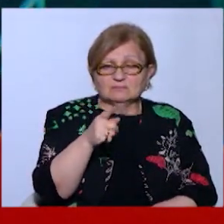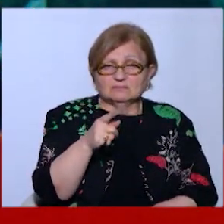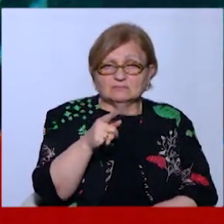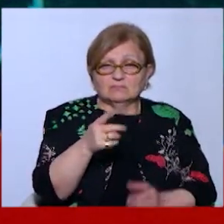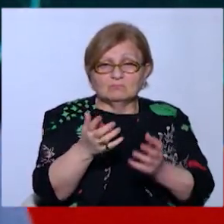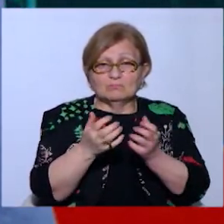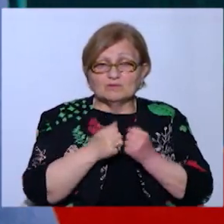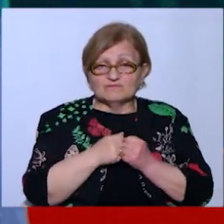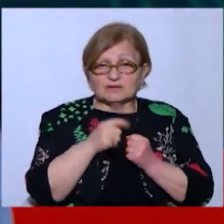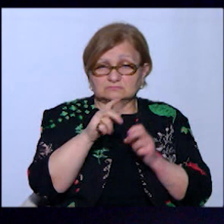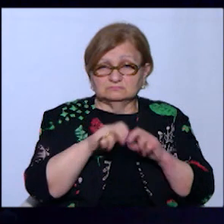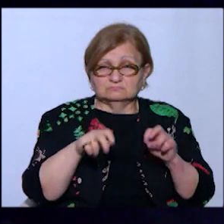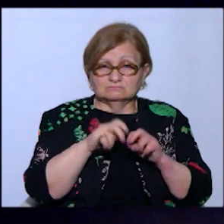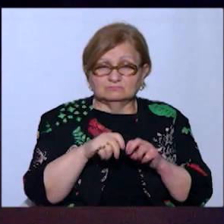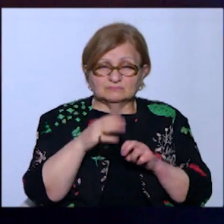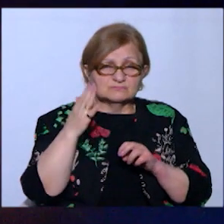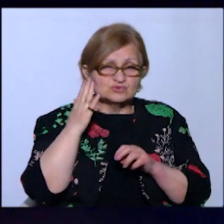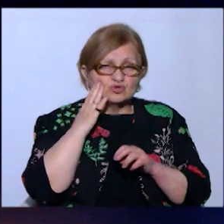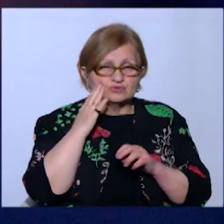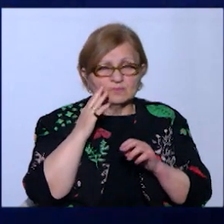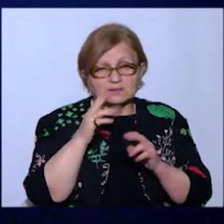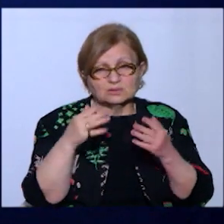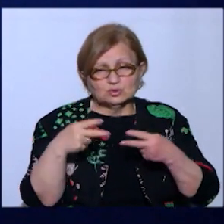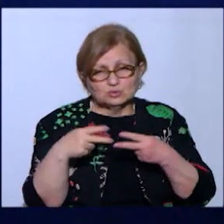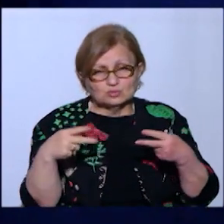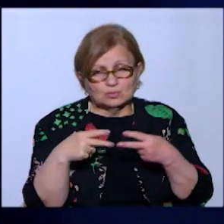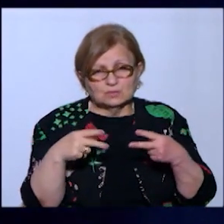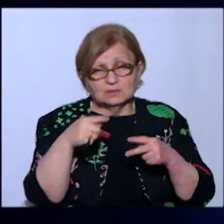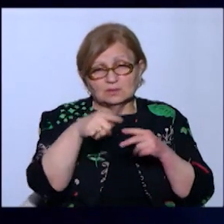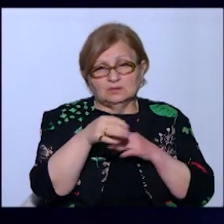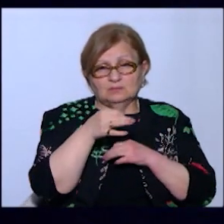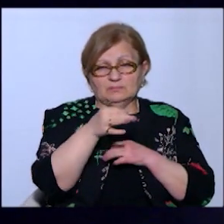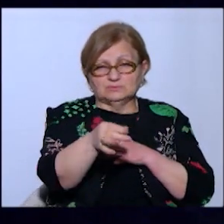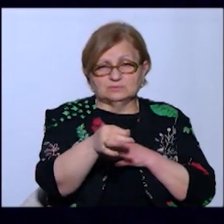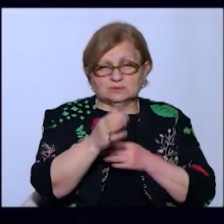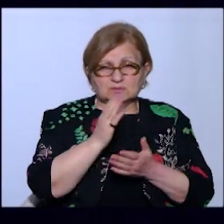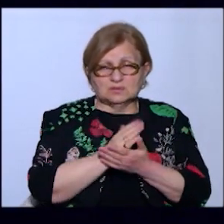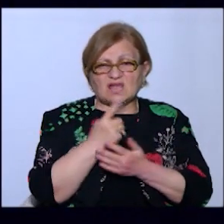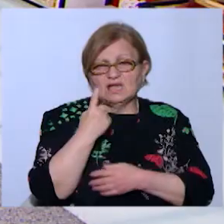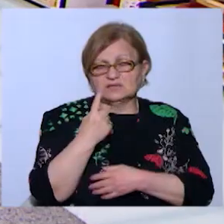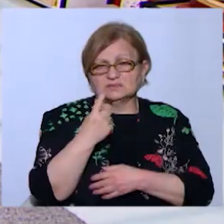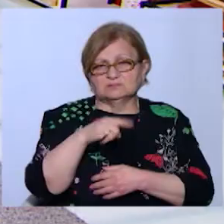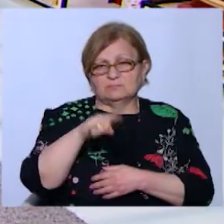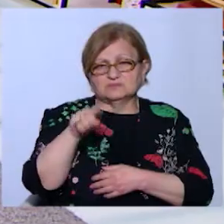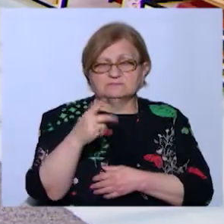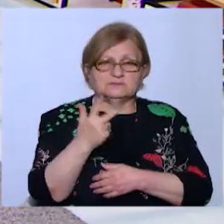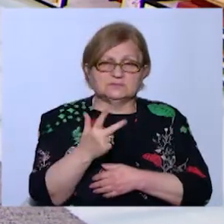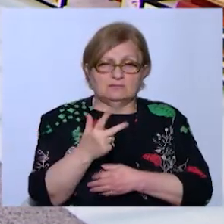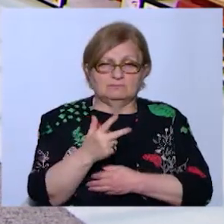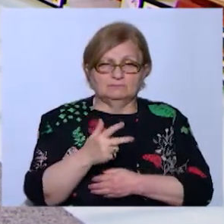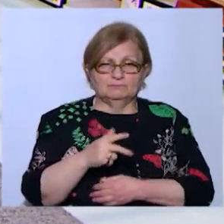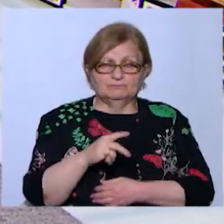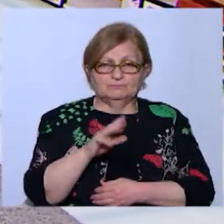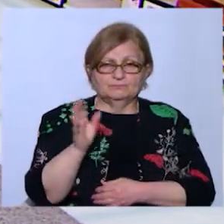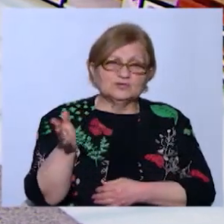კი მიიღება რომ მიიღება ჭეშმარიტი ტოლობა და შესაბამისად ამ განტოლების ამონახსნი არის ერთადერთი ფესვი 3.